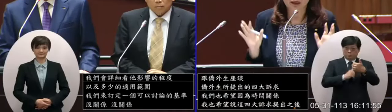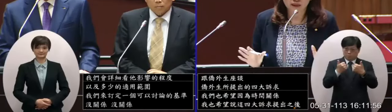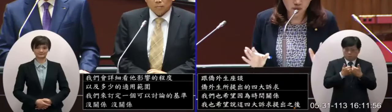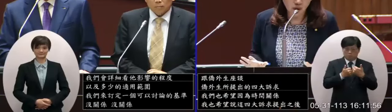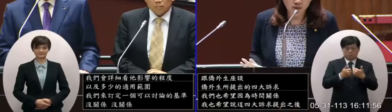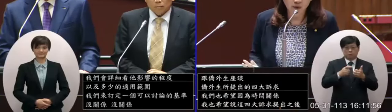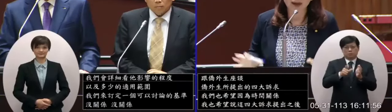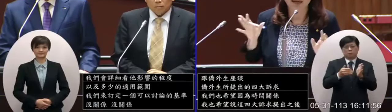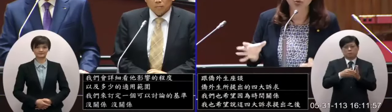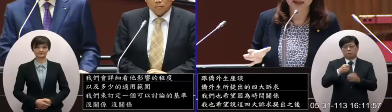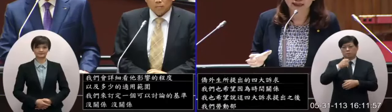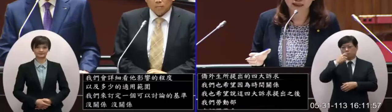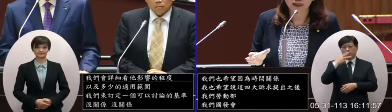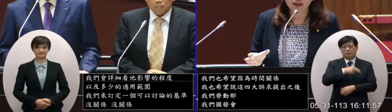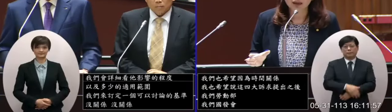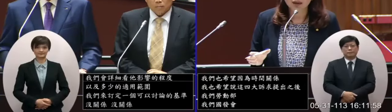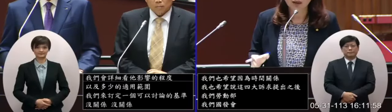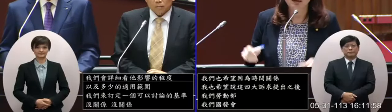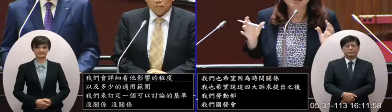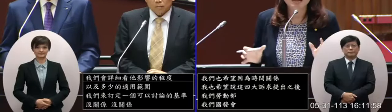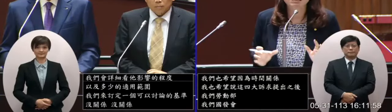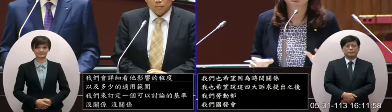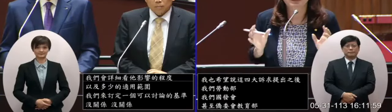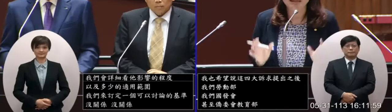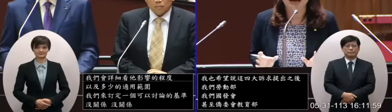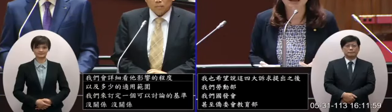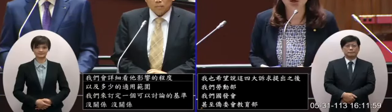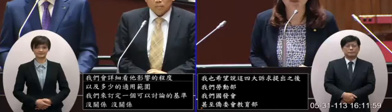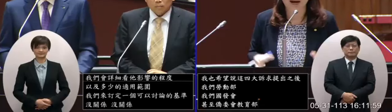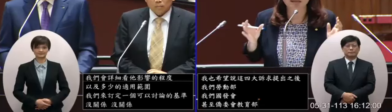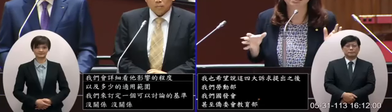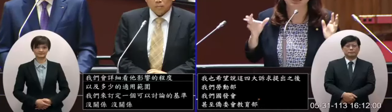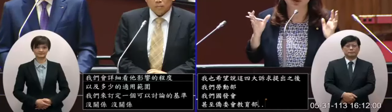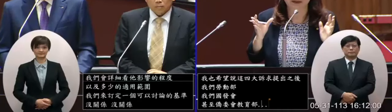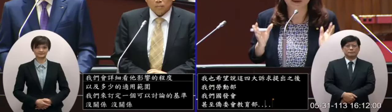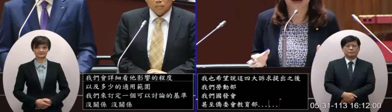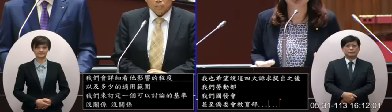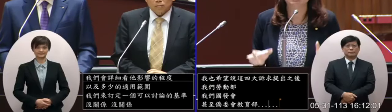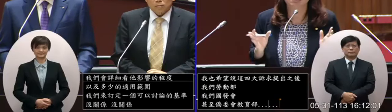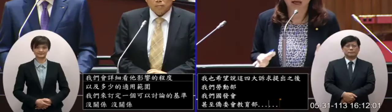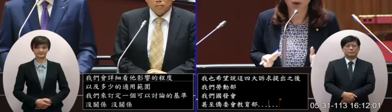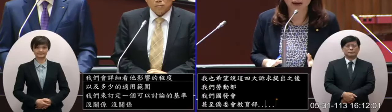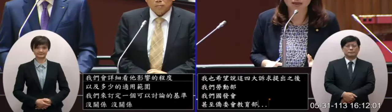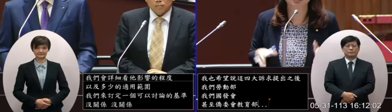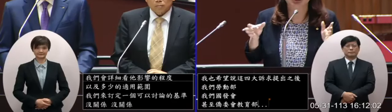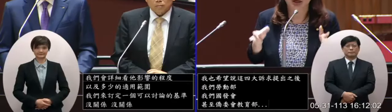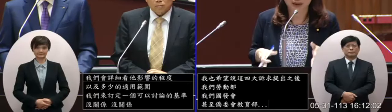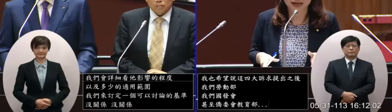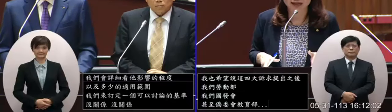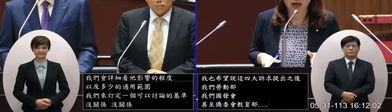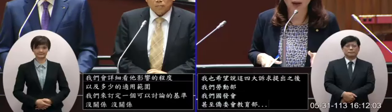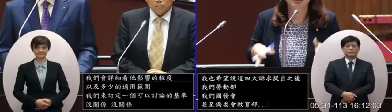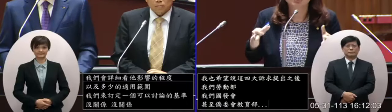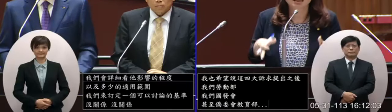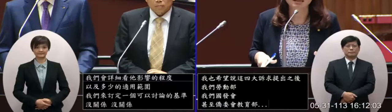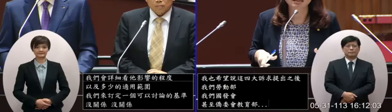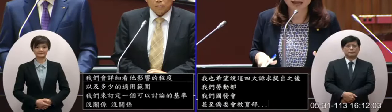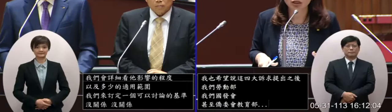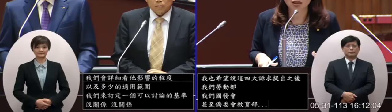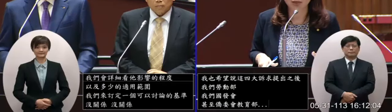会可以跨部会来做研议，对，这样子我们才能够把这些我们培育的侨外生留在台